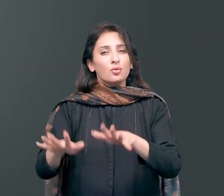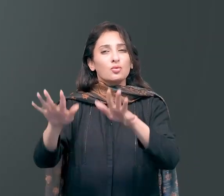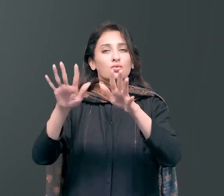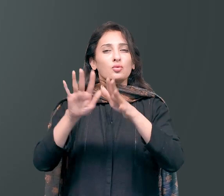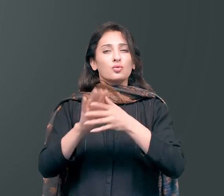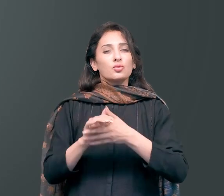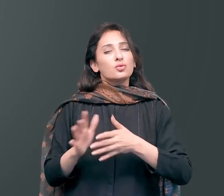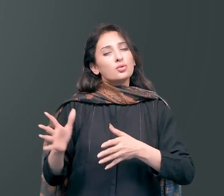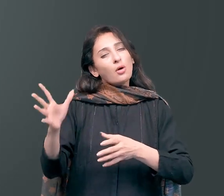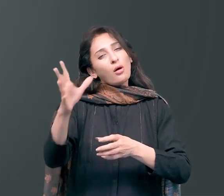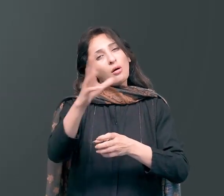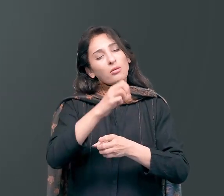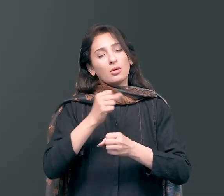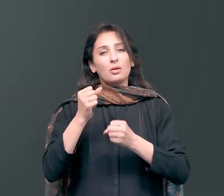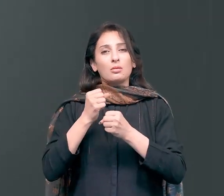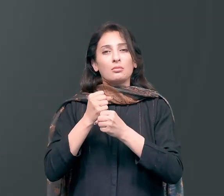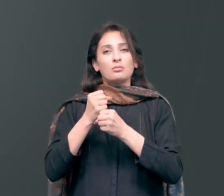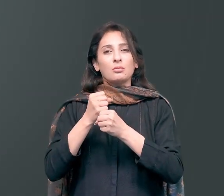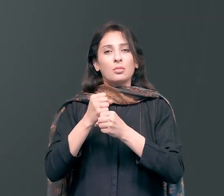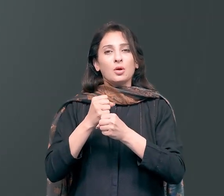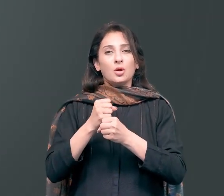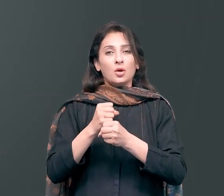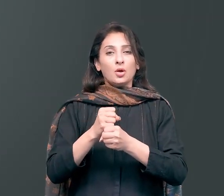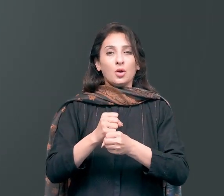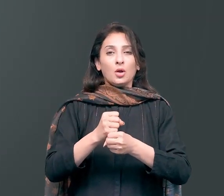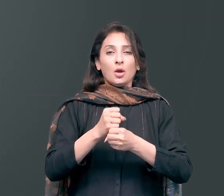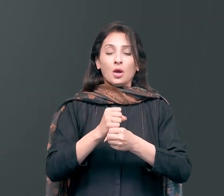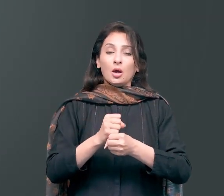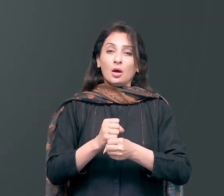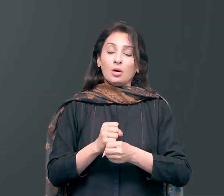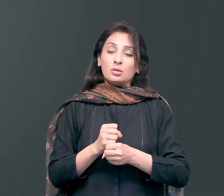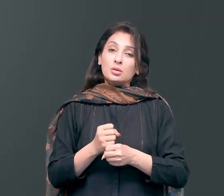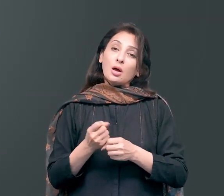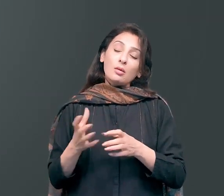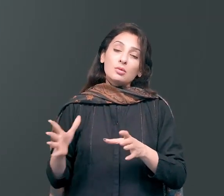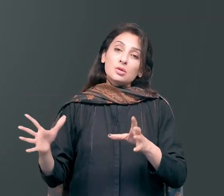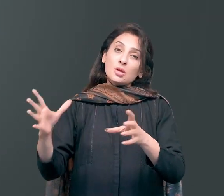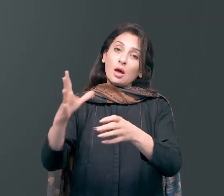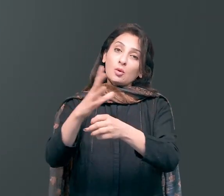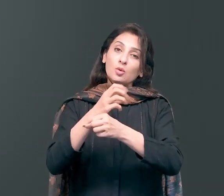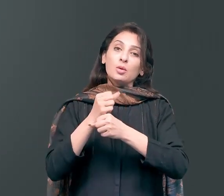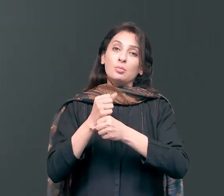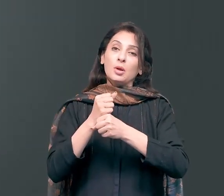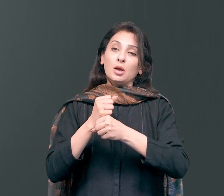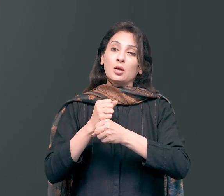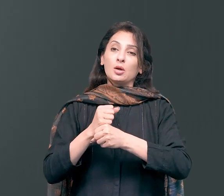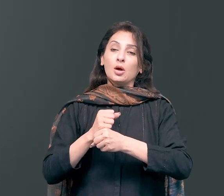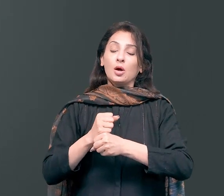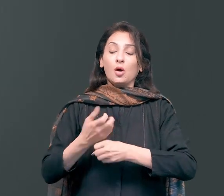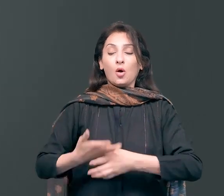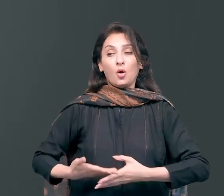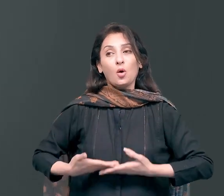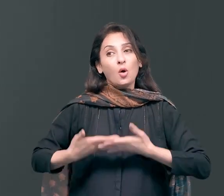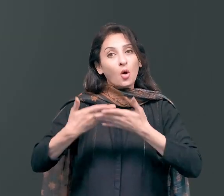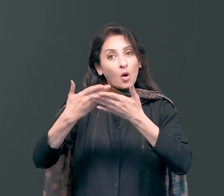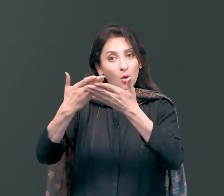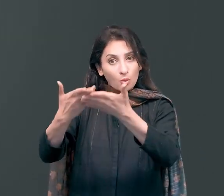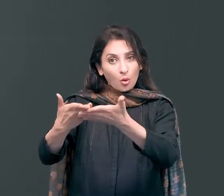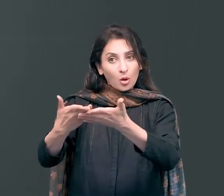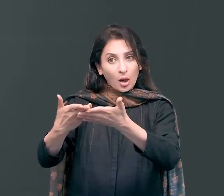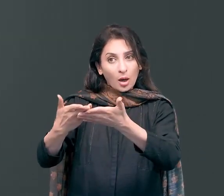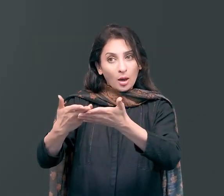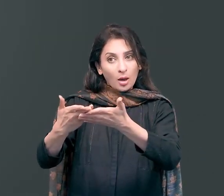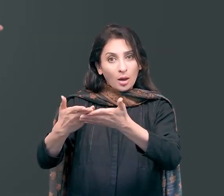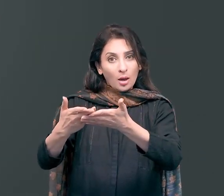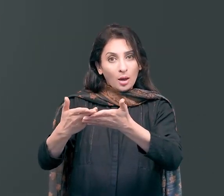تمام صوبوں کے بڑے لیڈرز موجود تھے۔ سب نے کنسنسس کے ساتھ کلیکٹیولی مطالبہ کیا کہ